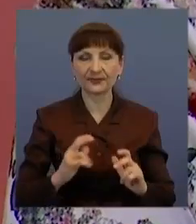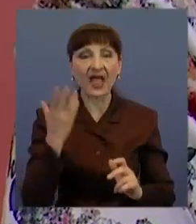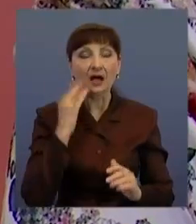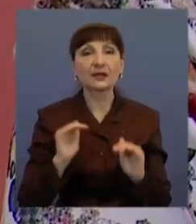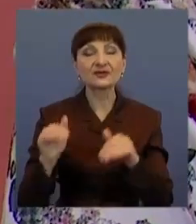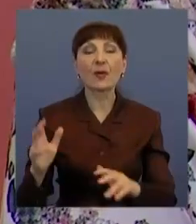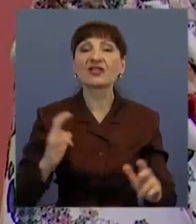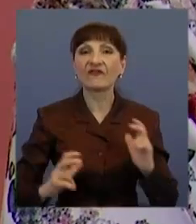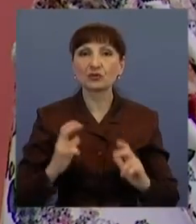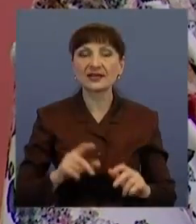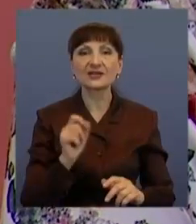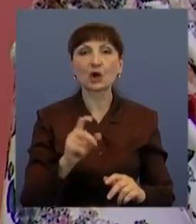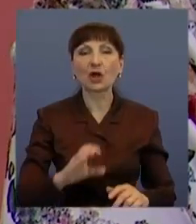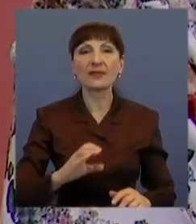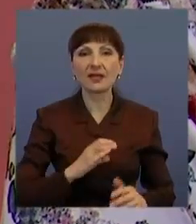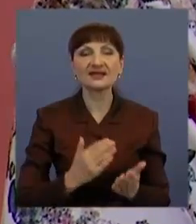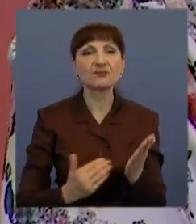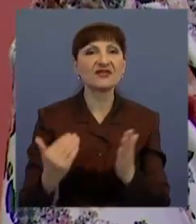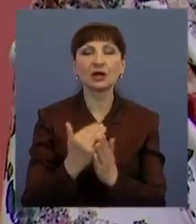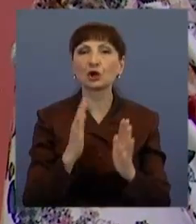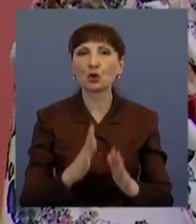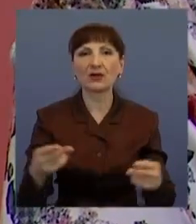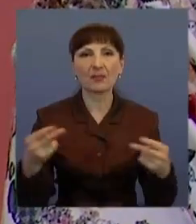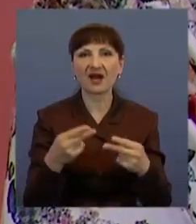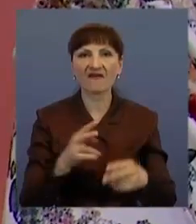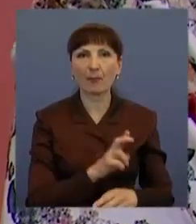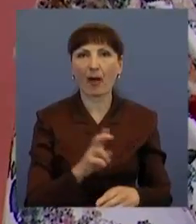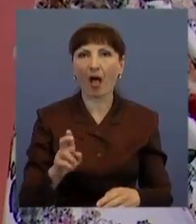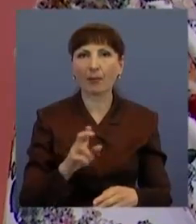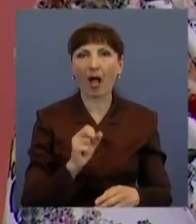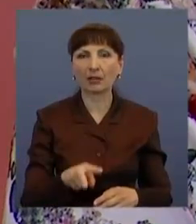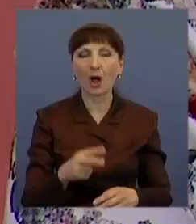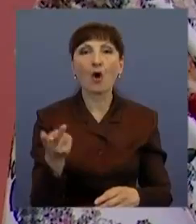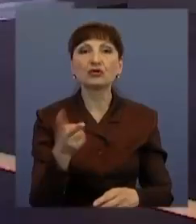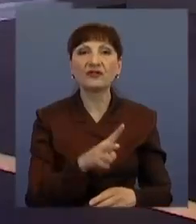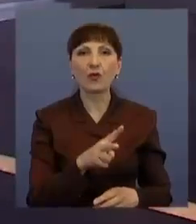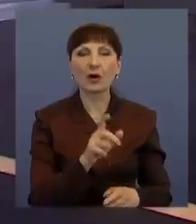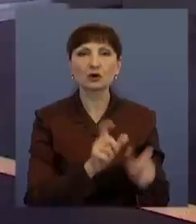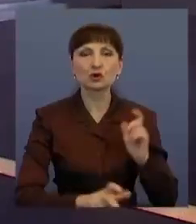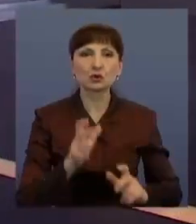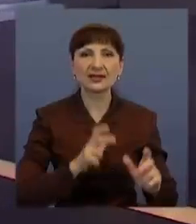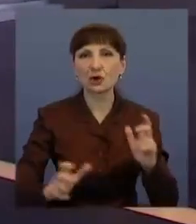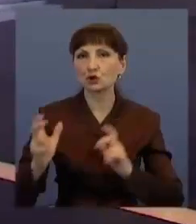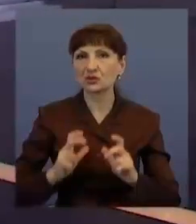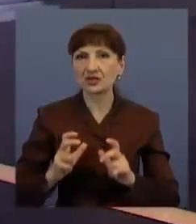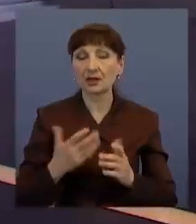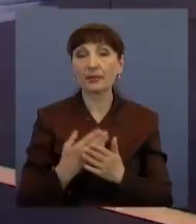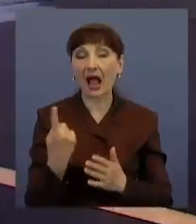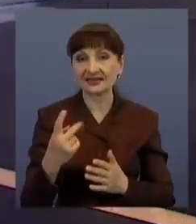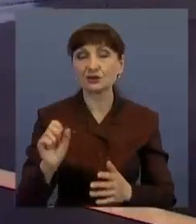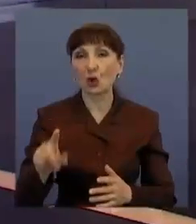ВУЗ алтынбельгу имеет привилегию только при равенстве баллов. То есть у двух абитуриентов, один алтынбельгиец, другой,